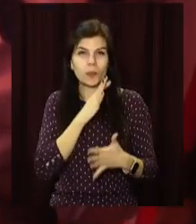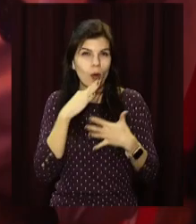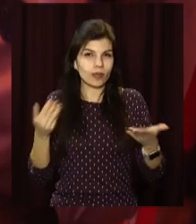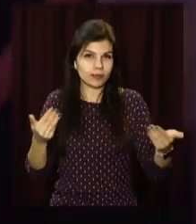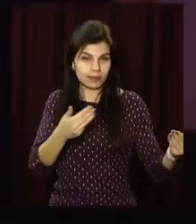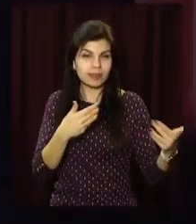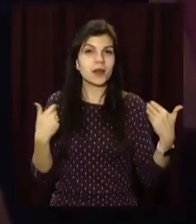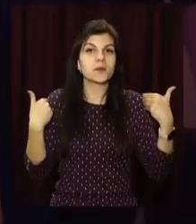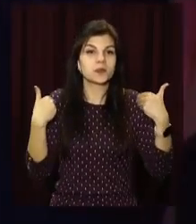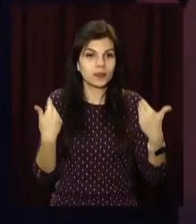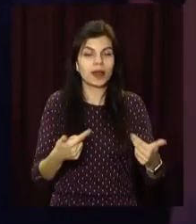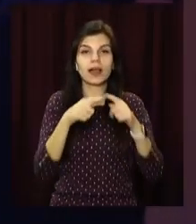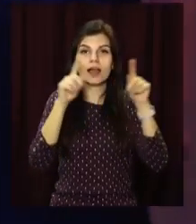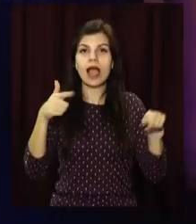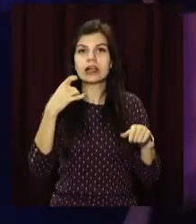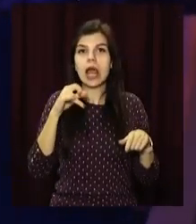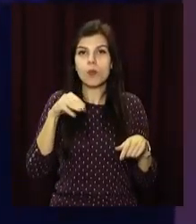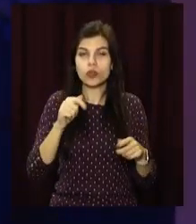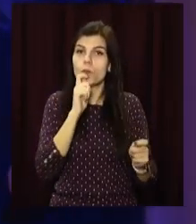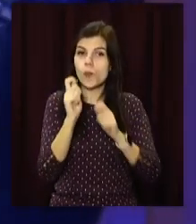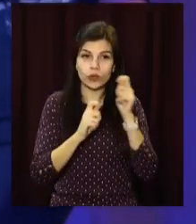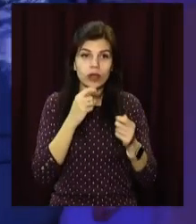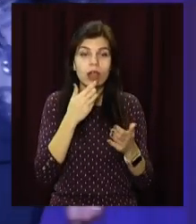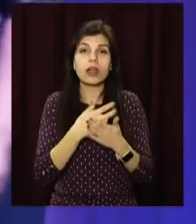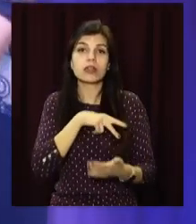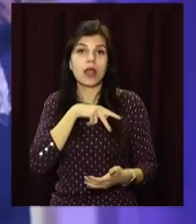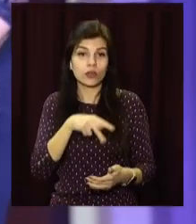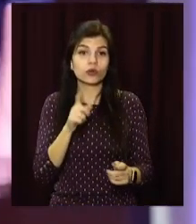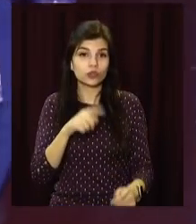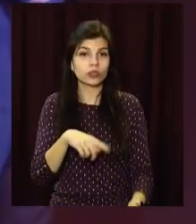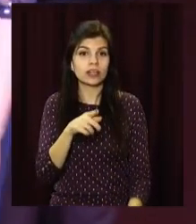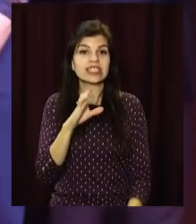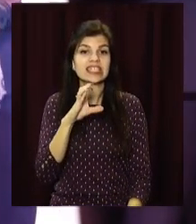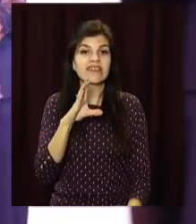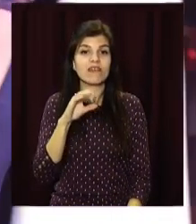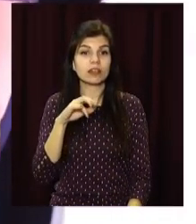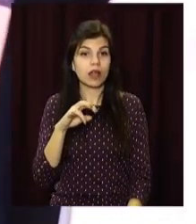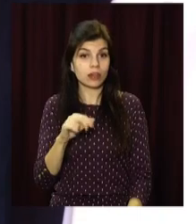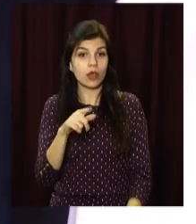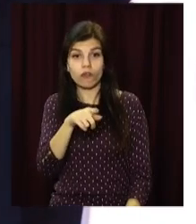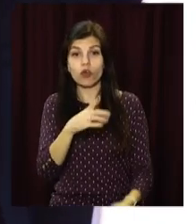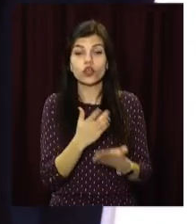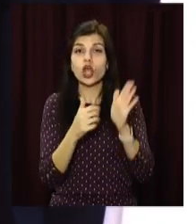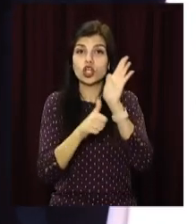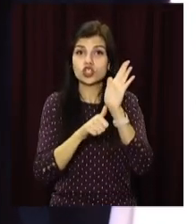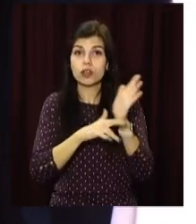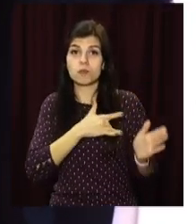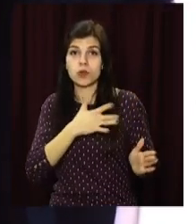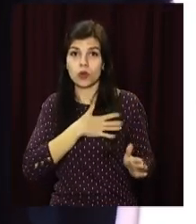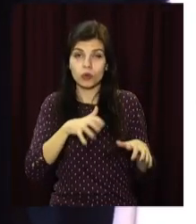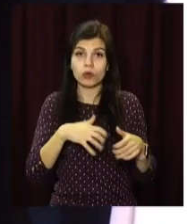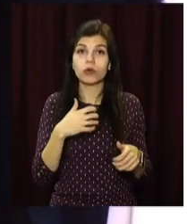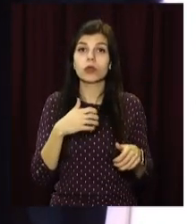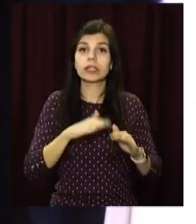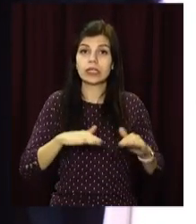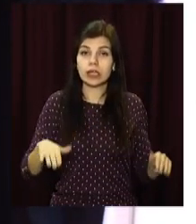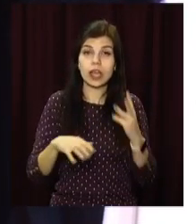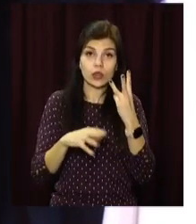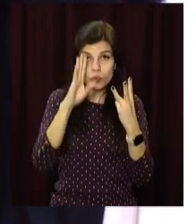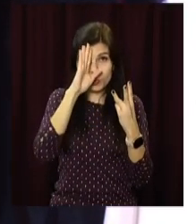зі святом, вручали грамоти і подарунки. Серед нагороджених і Світлана Колесник. В неї 6 прийомних дітей, 3 хлопчиків і